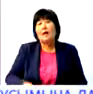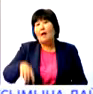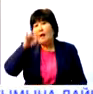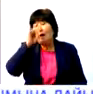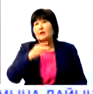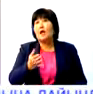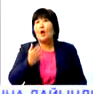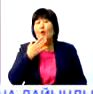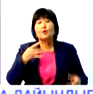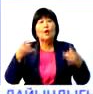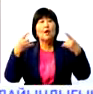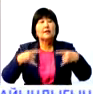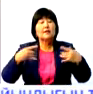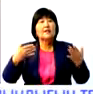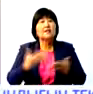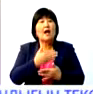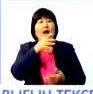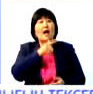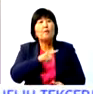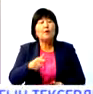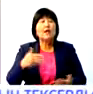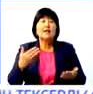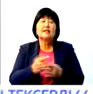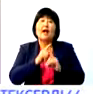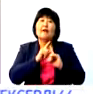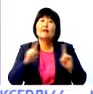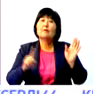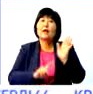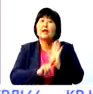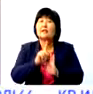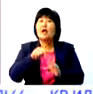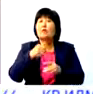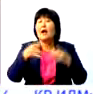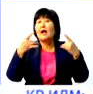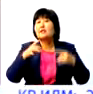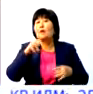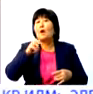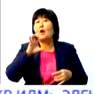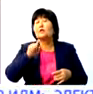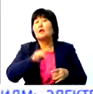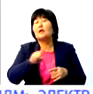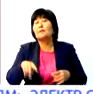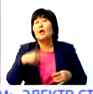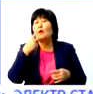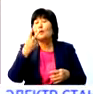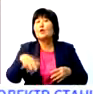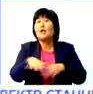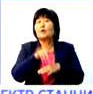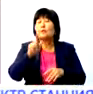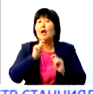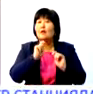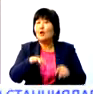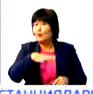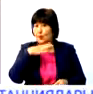Қазақстан ұлттық телеарнасы жаңа маусымда жаңа форматта бастады. Бастарнаның бұл маусымдағы еншісінде көзі қарақты көрерменге тарту